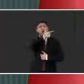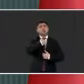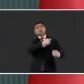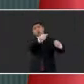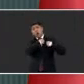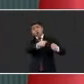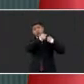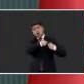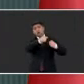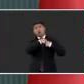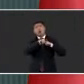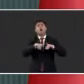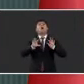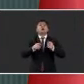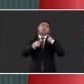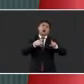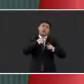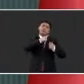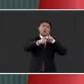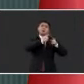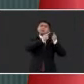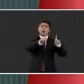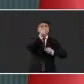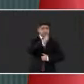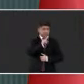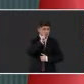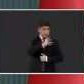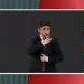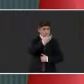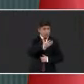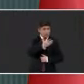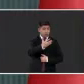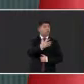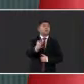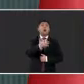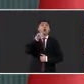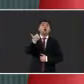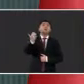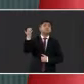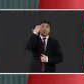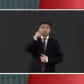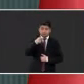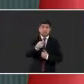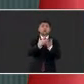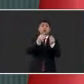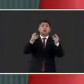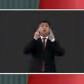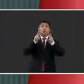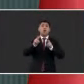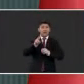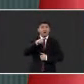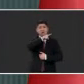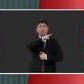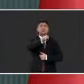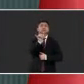dayatmalara aykırı bir politika izliyorlar. Daha da önemlisi, bunların çoğunun zaten